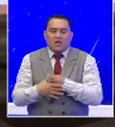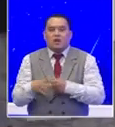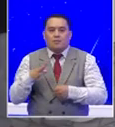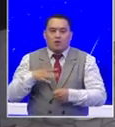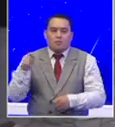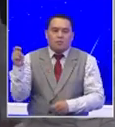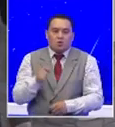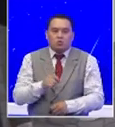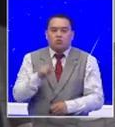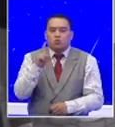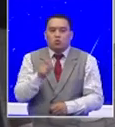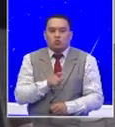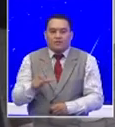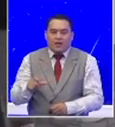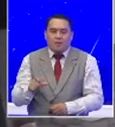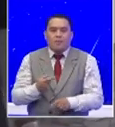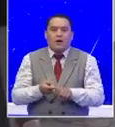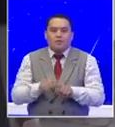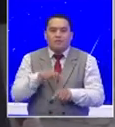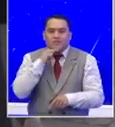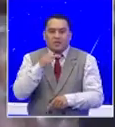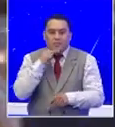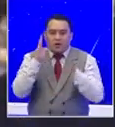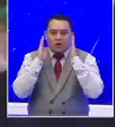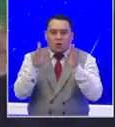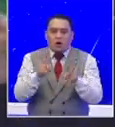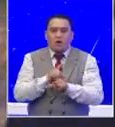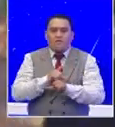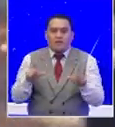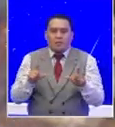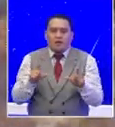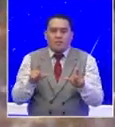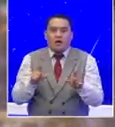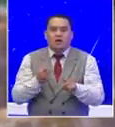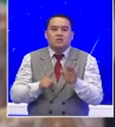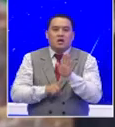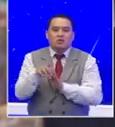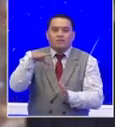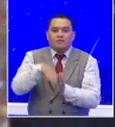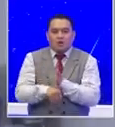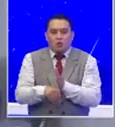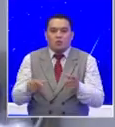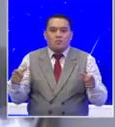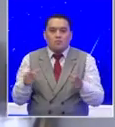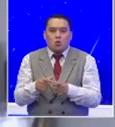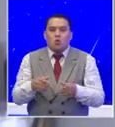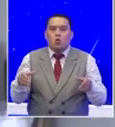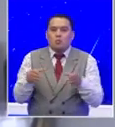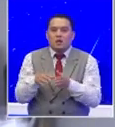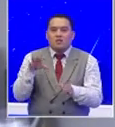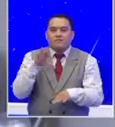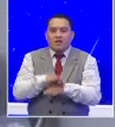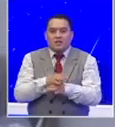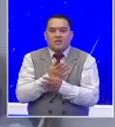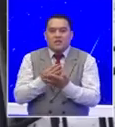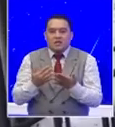ежедневно его посещает более сотни человек. Потому внимание к этому объекту самое пристальное. С начала введения карантина мониторинговая группа выявила